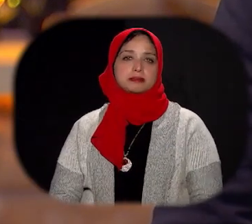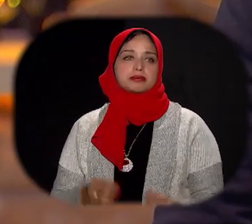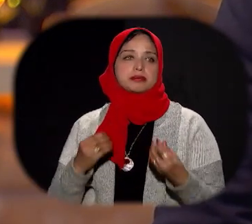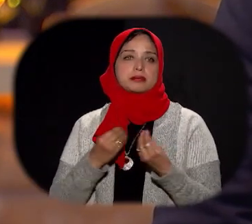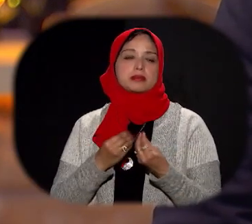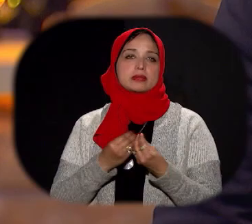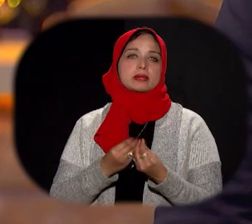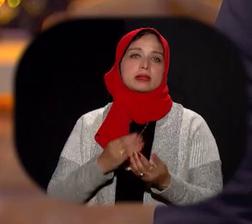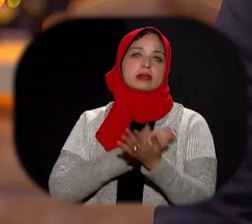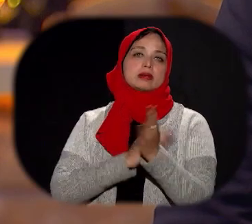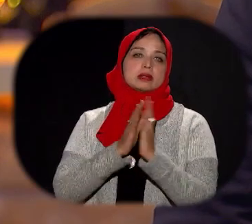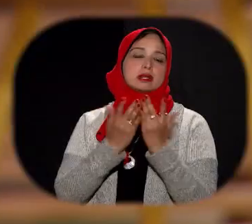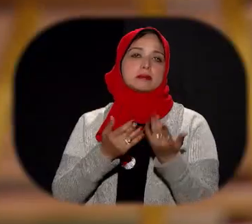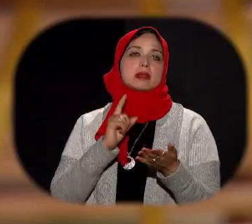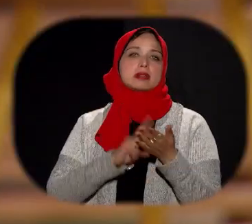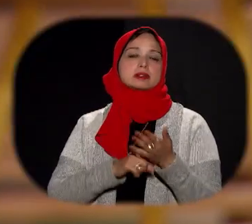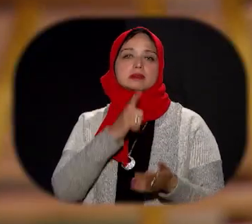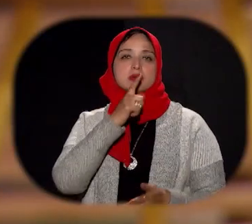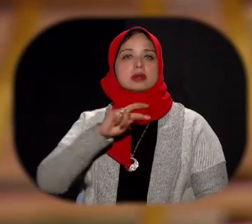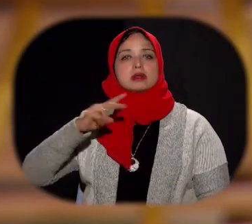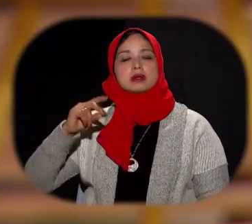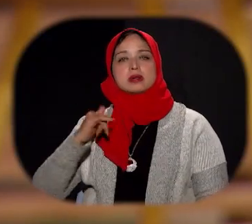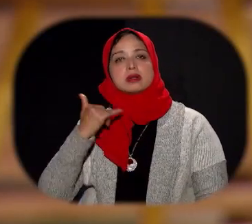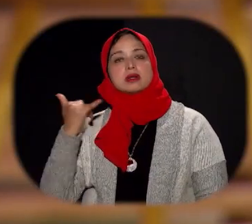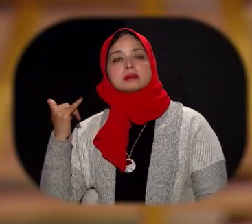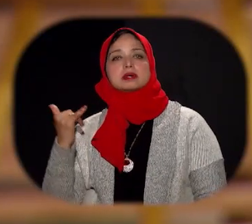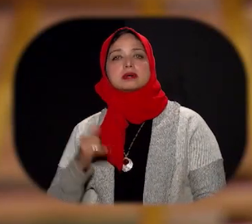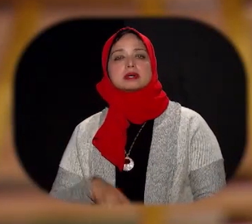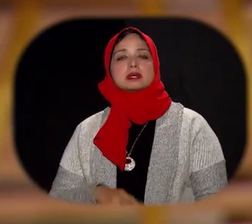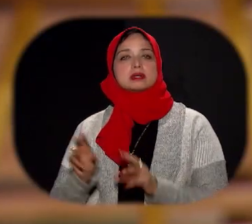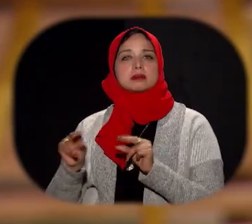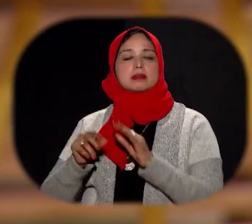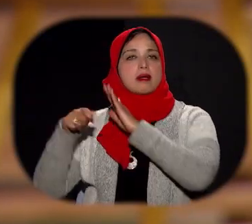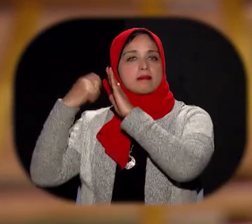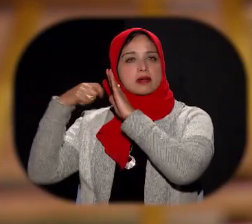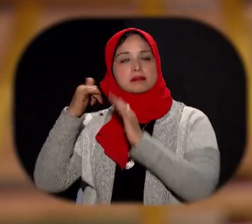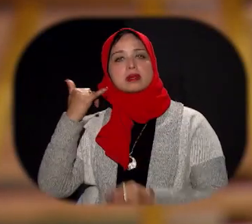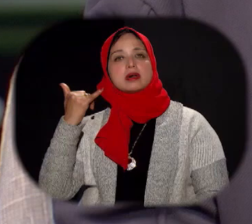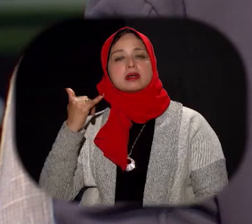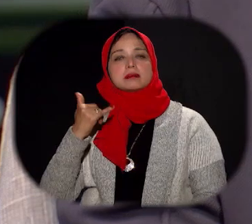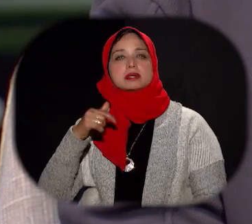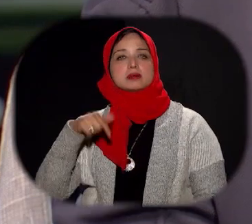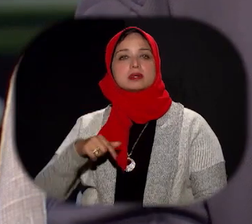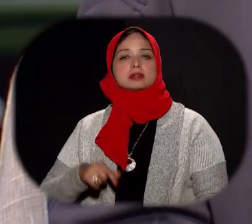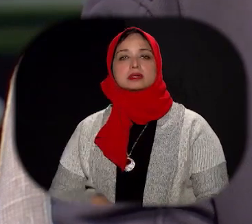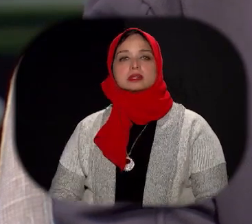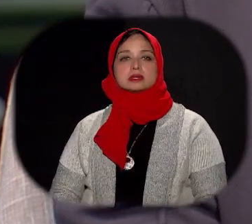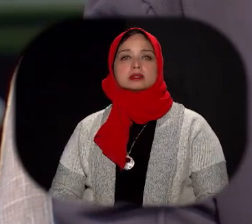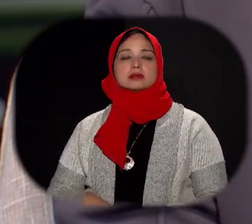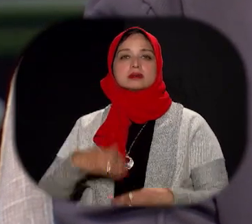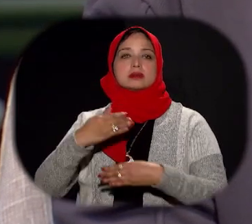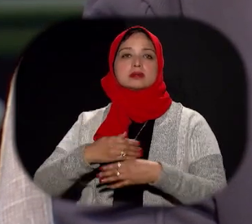بجانب اللغه العربيه نسبيا تكون زي الناس اللي بتعمل دوبلاج للافلام العربي ترك الصوت على الصوره